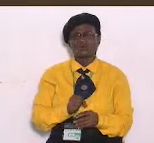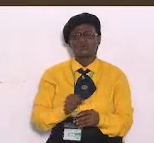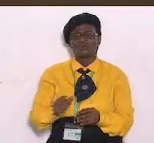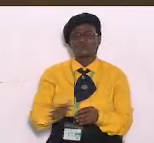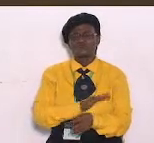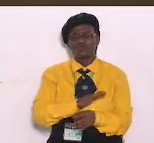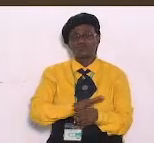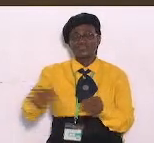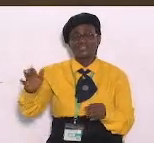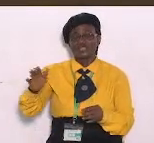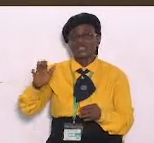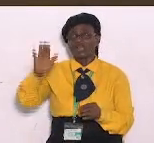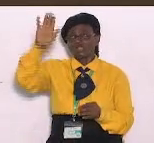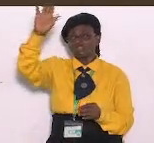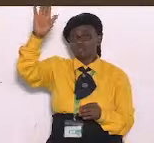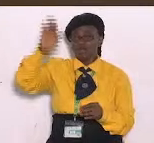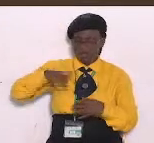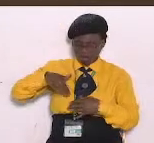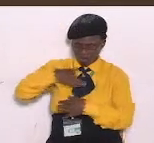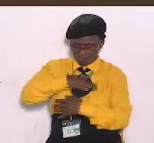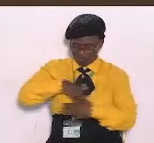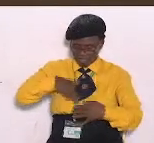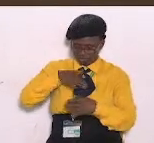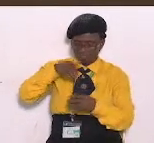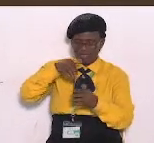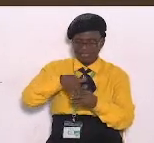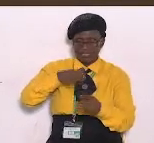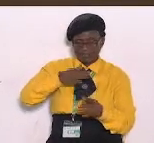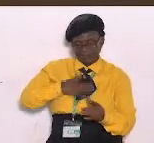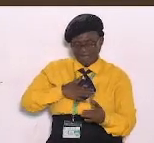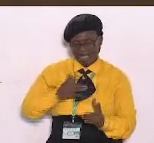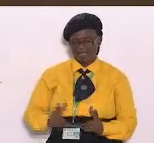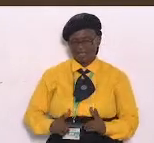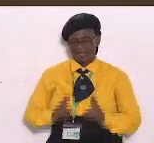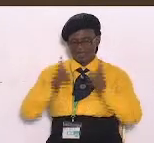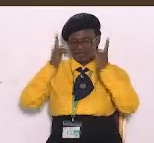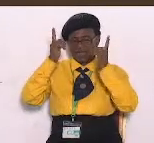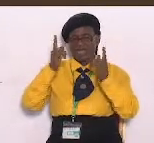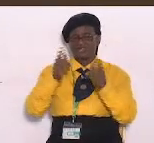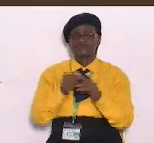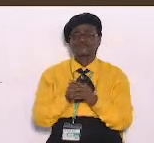serviteur accom ton plaisir dans ma